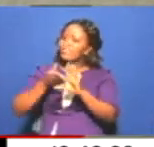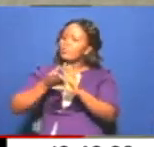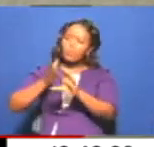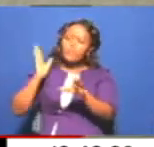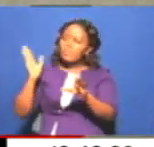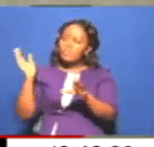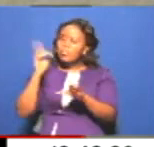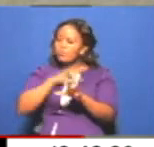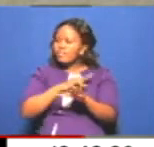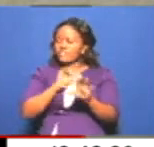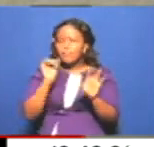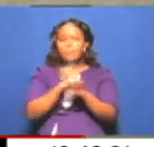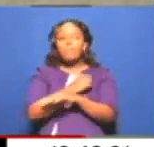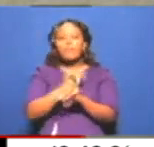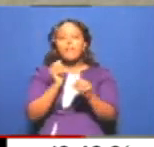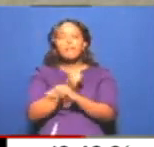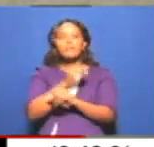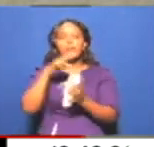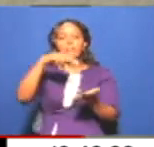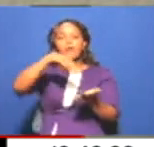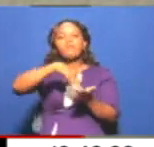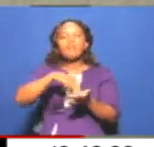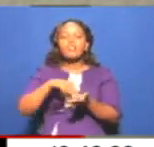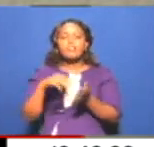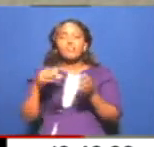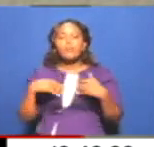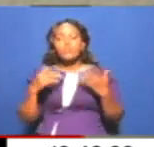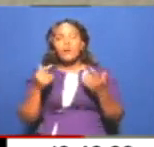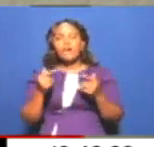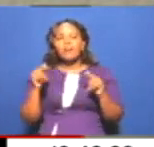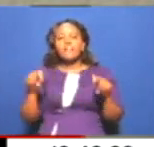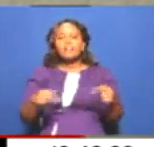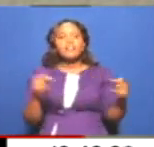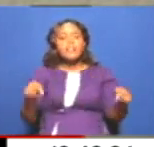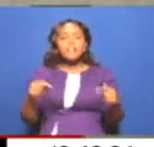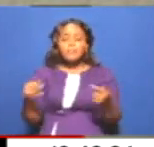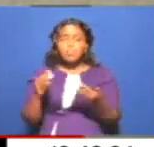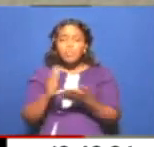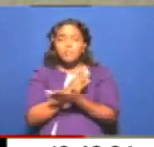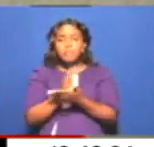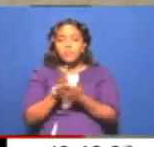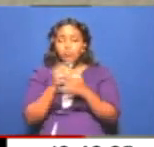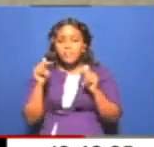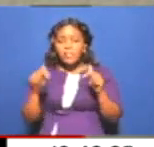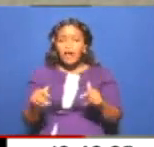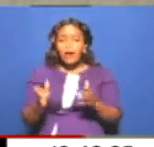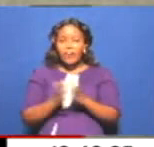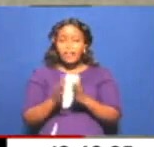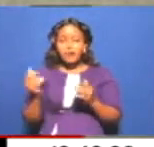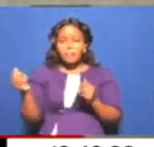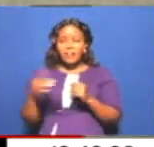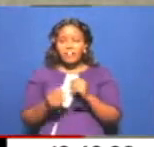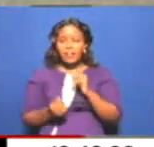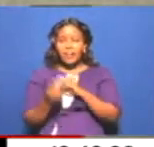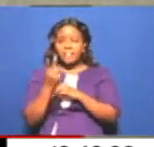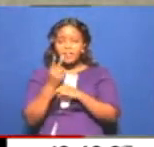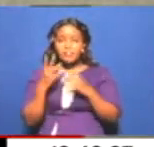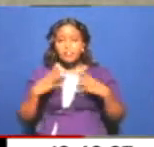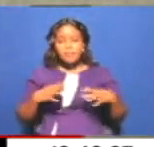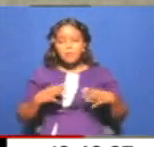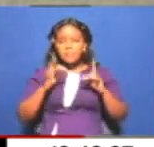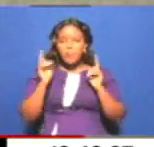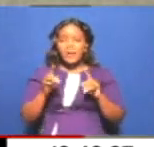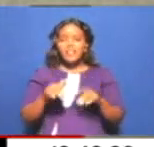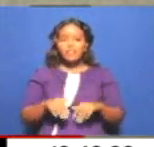elections. Utaona discipline ambayo itatokea between now and August elections. Watu watafanya kazi kisheria, sio kinyume ya